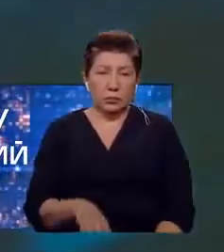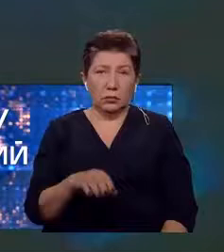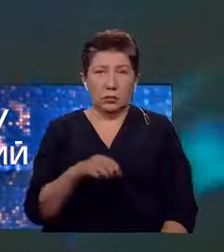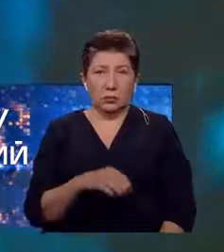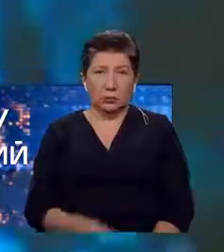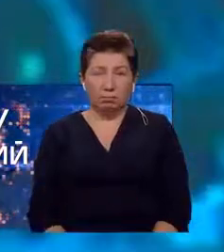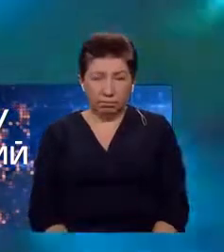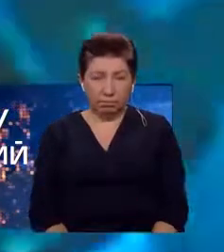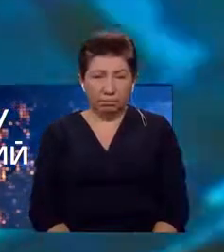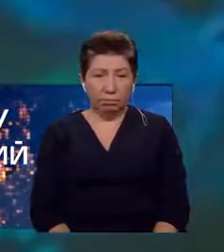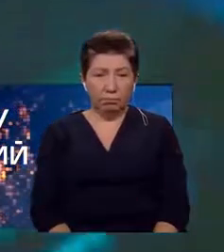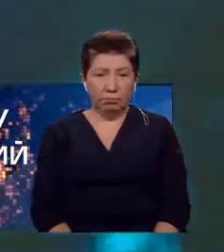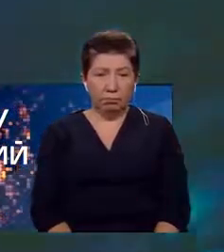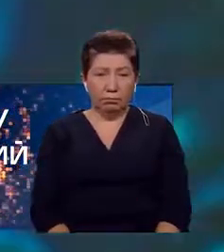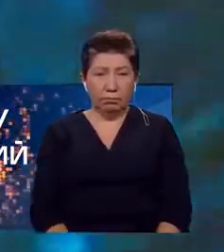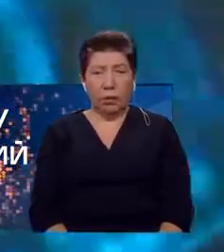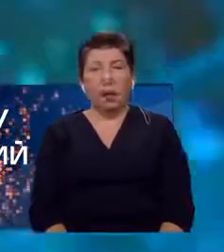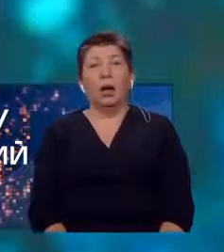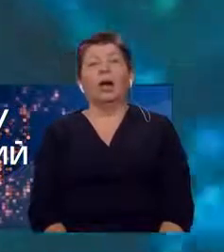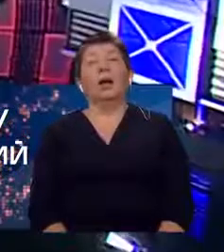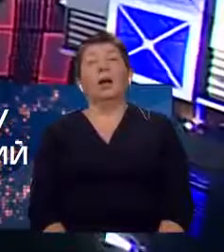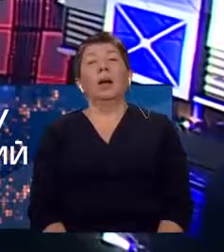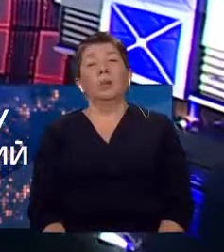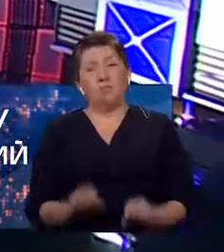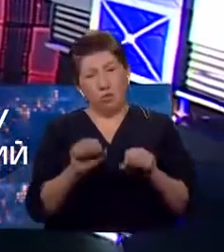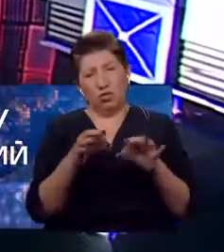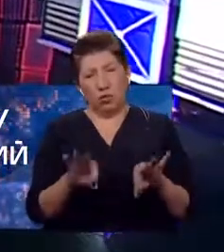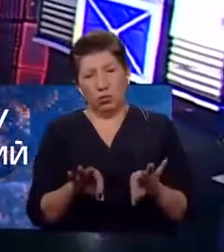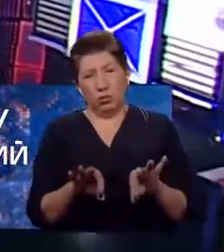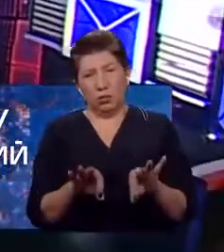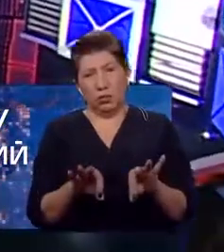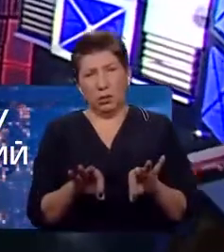Нафтогазу. Добре. У мене є запитання. Може, відпустимо?